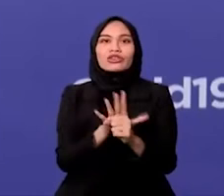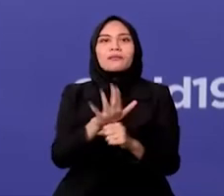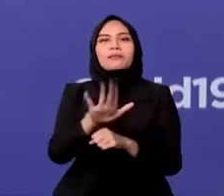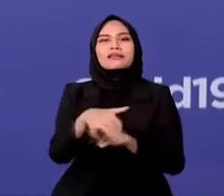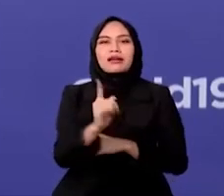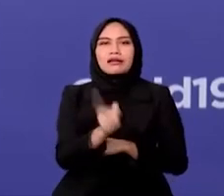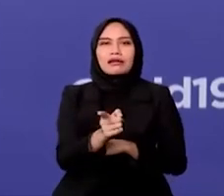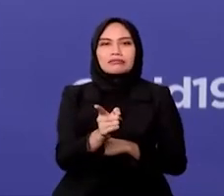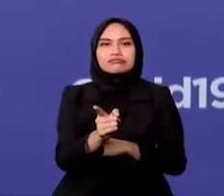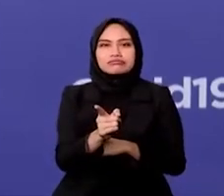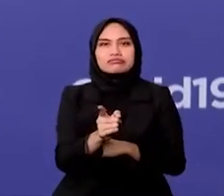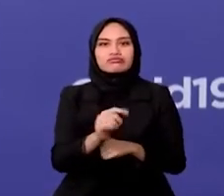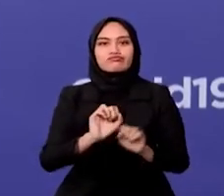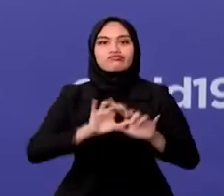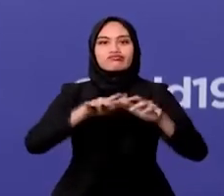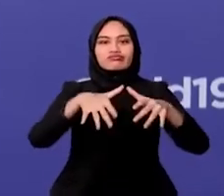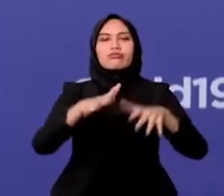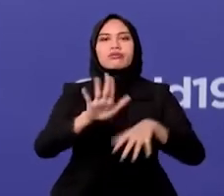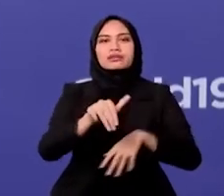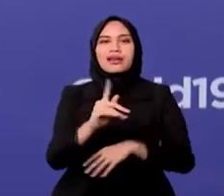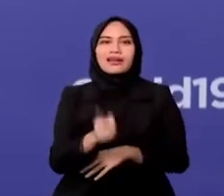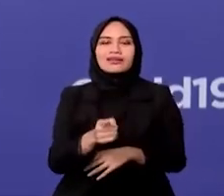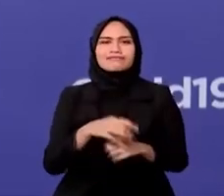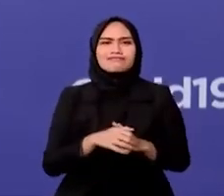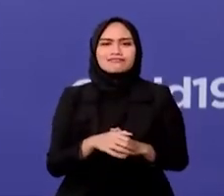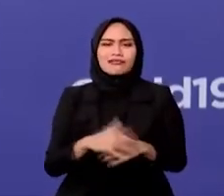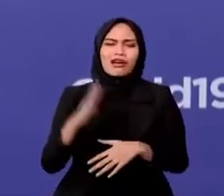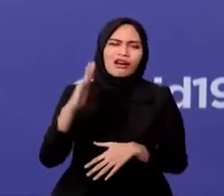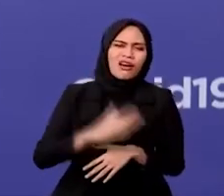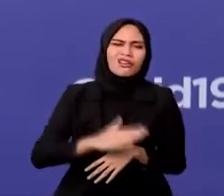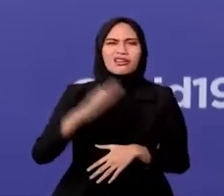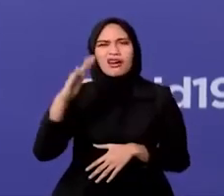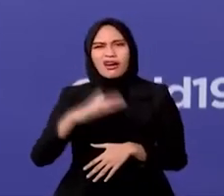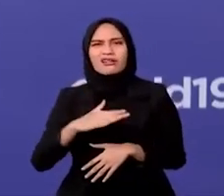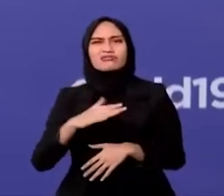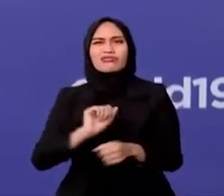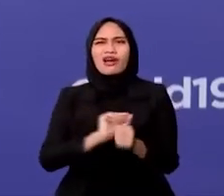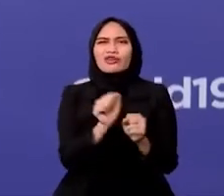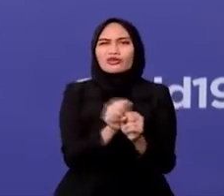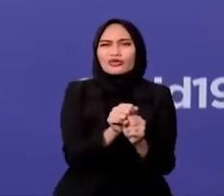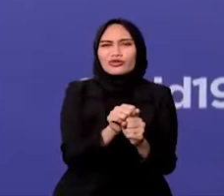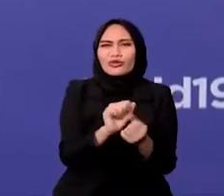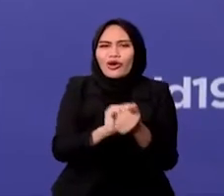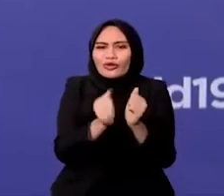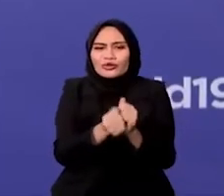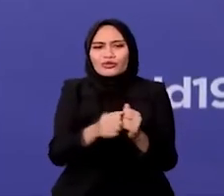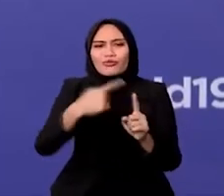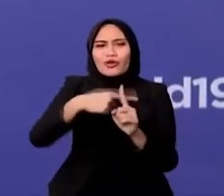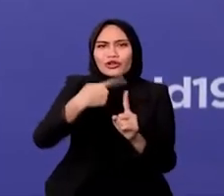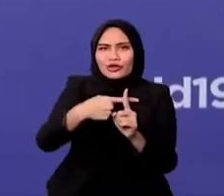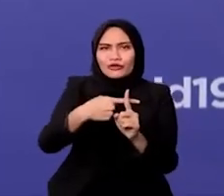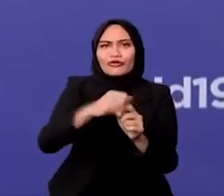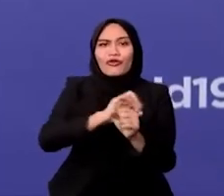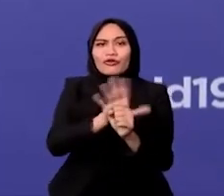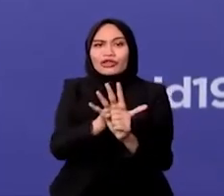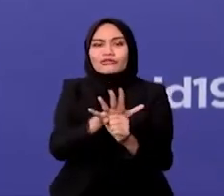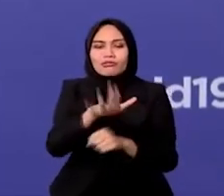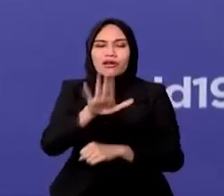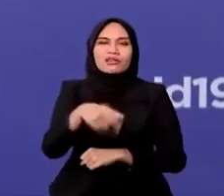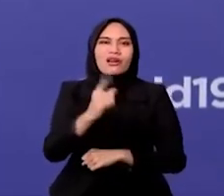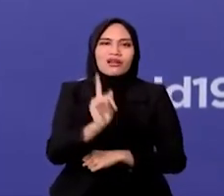19 setiap hari masih cukup banyak saudara kita yang dikonfirmasi positif copied